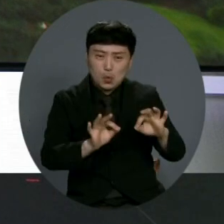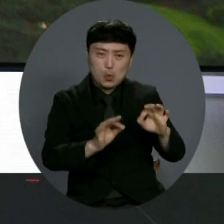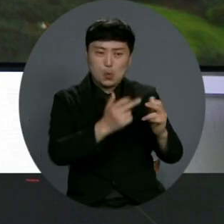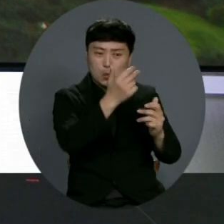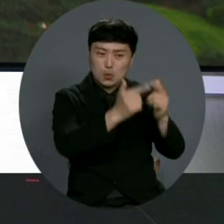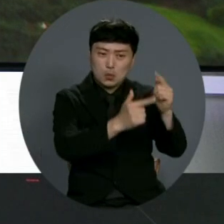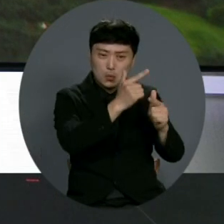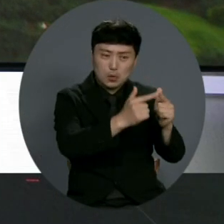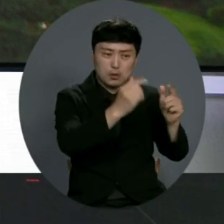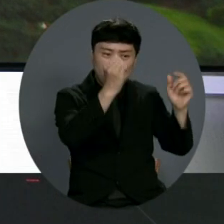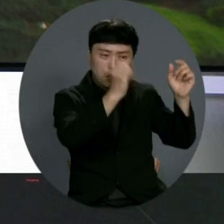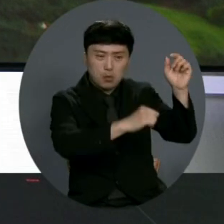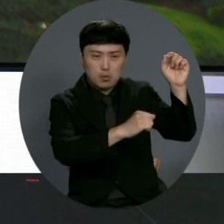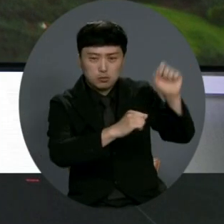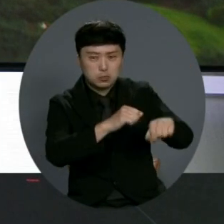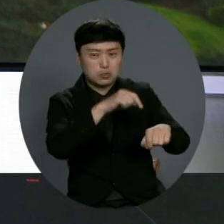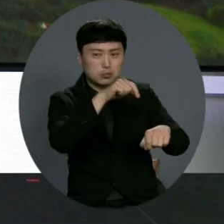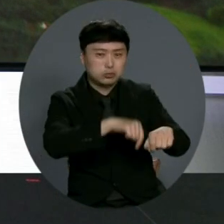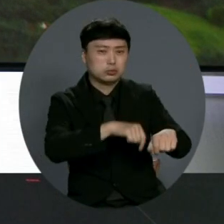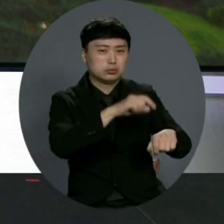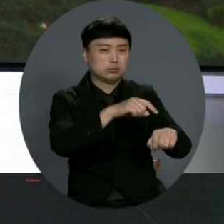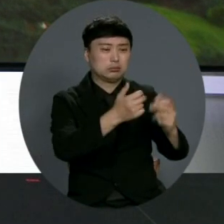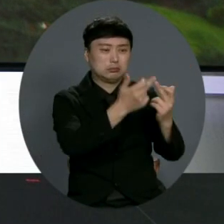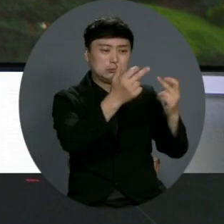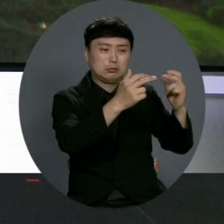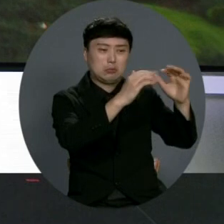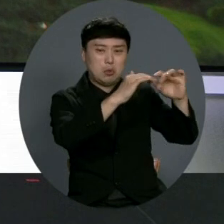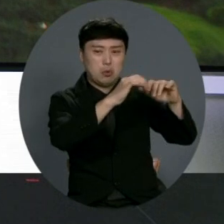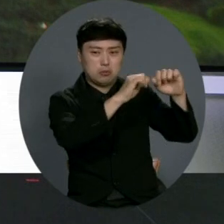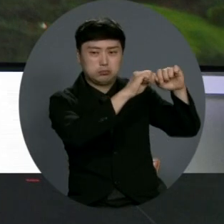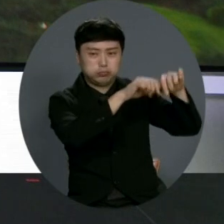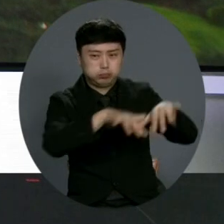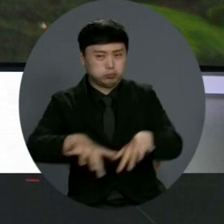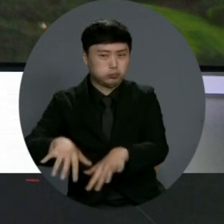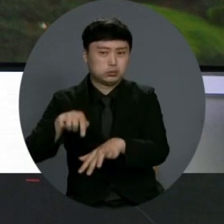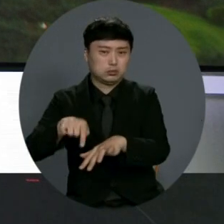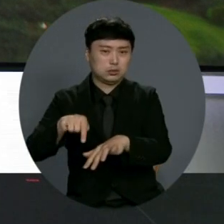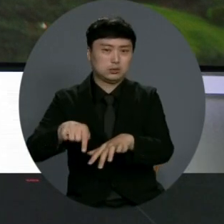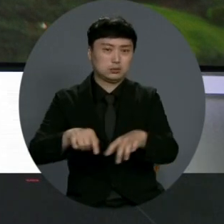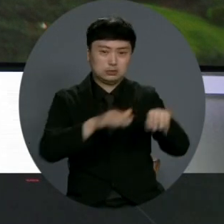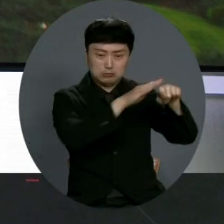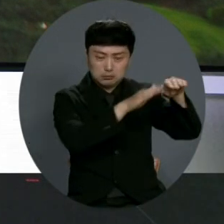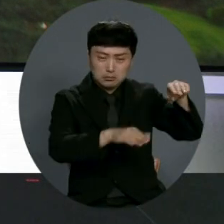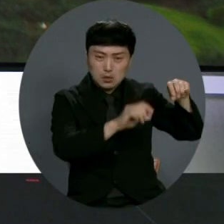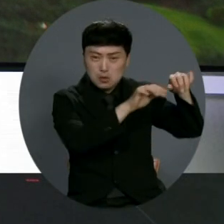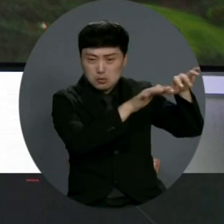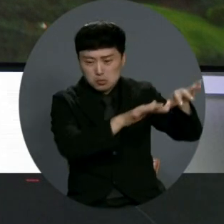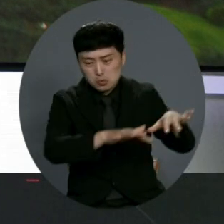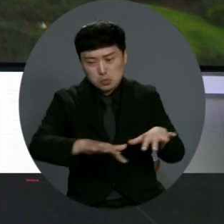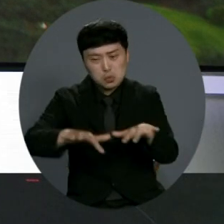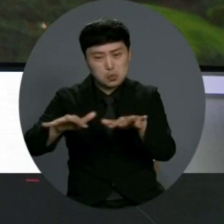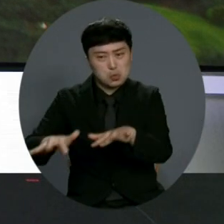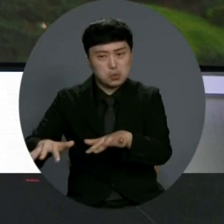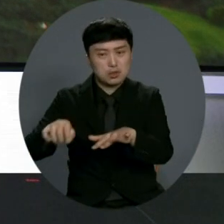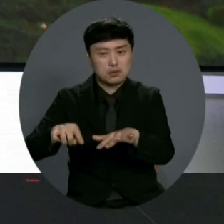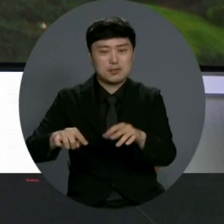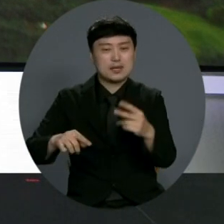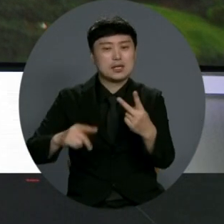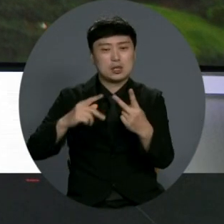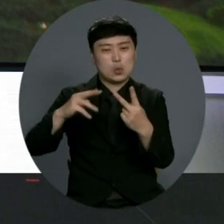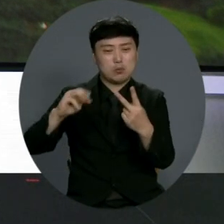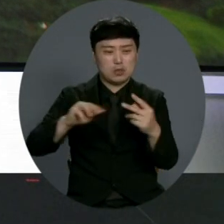생긴 작은 절개면에서 산사태가 시작된 것으로 보입니다. 이 절개지의 토사가 산비탈에 따라서